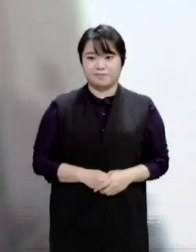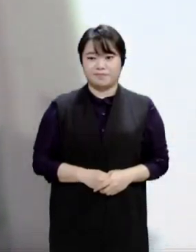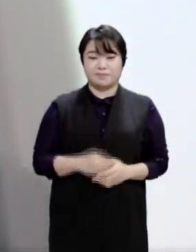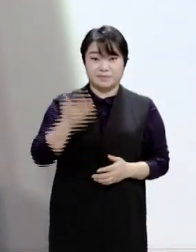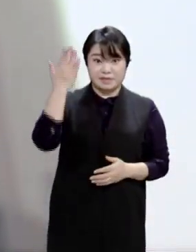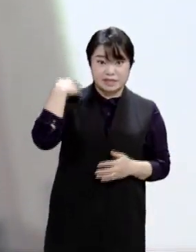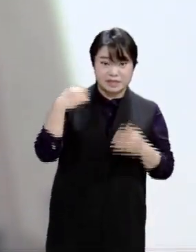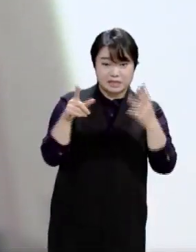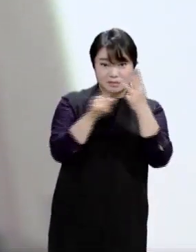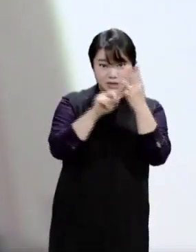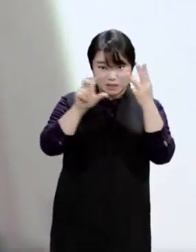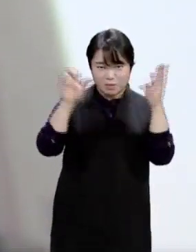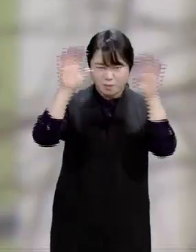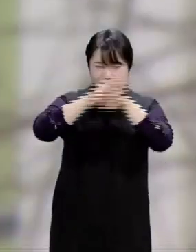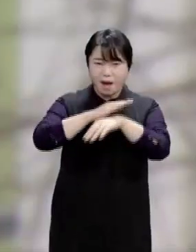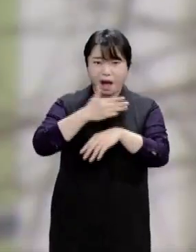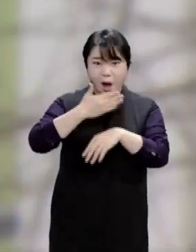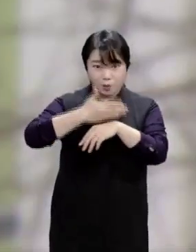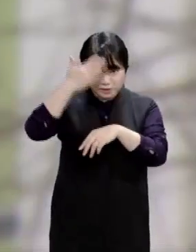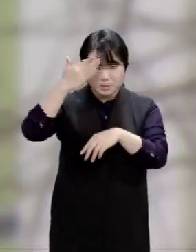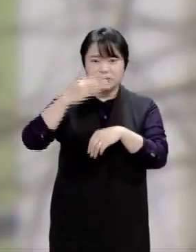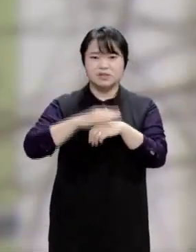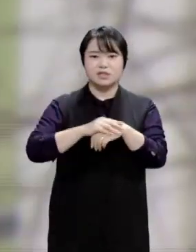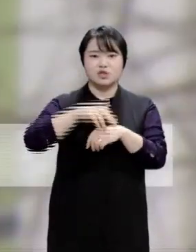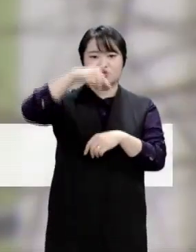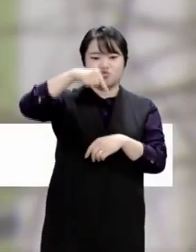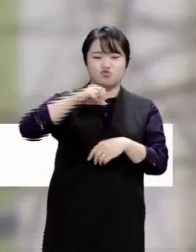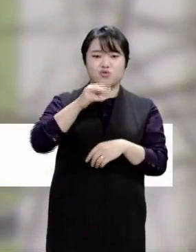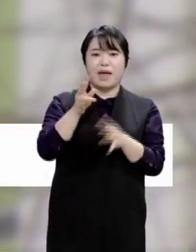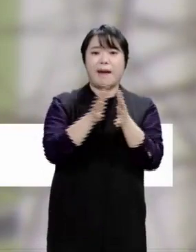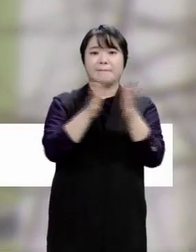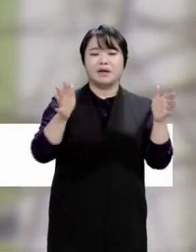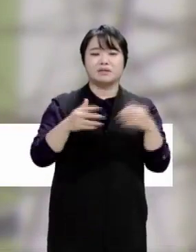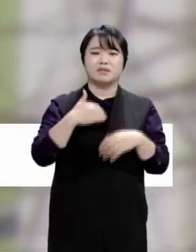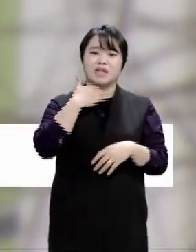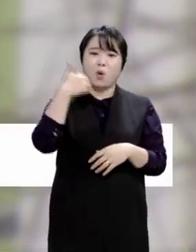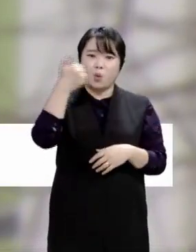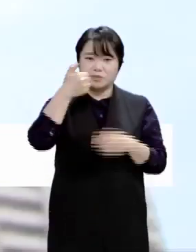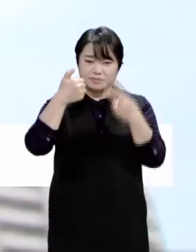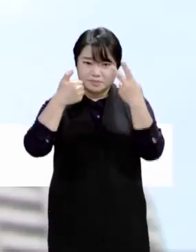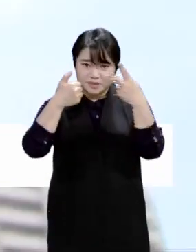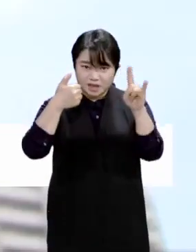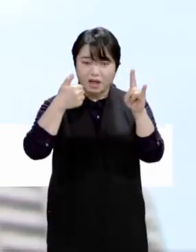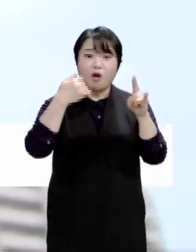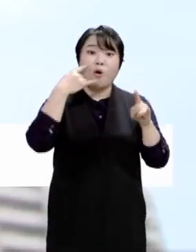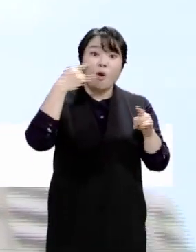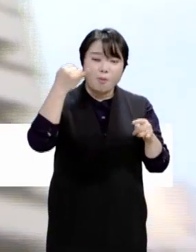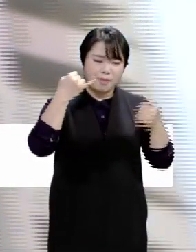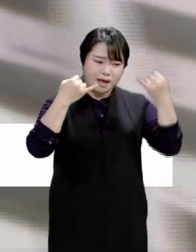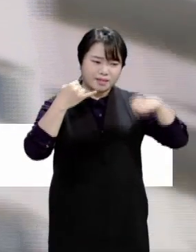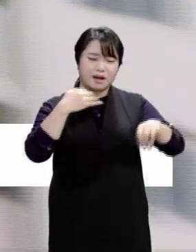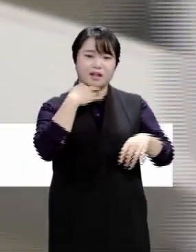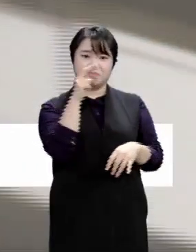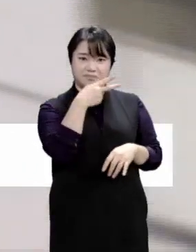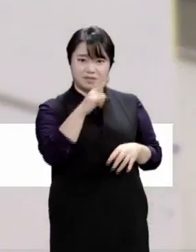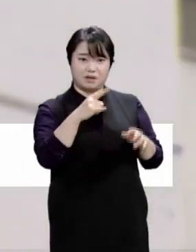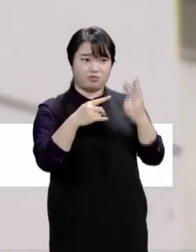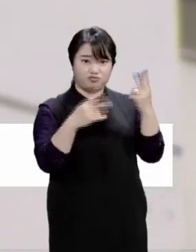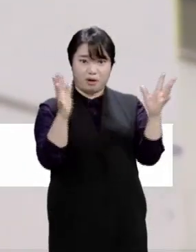지난 25일 오후 9시쯤 노원구 중계동의 한 아파트에서 50대 어머니와 20대 딸두 명이 숨진 채